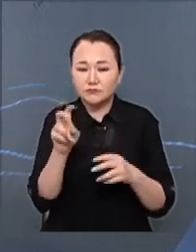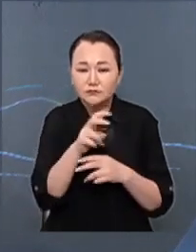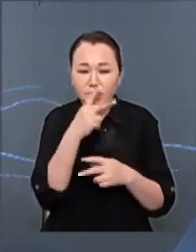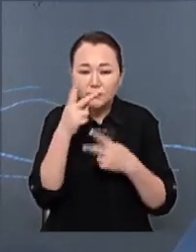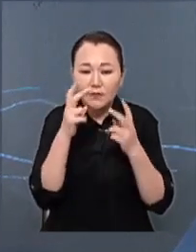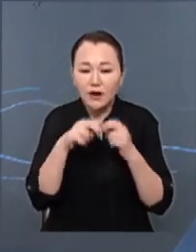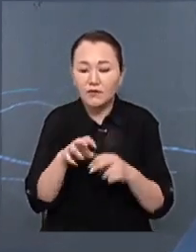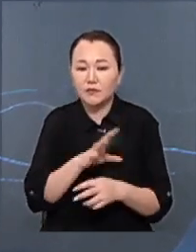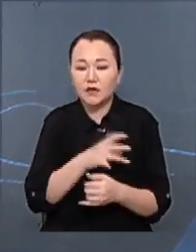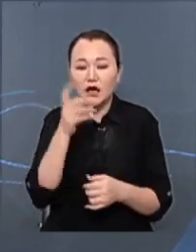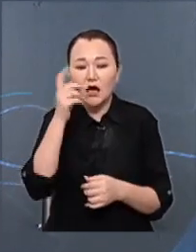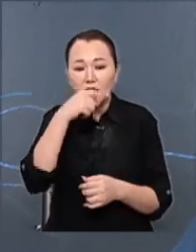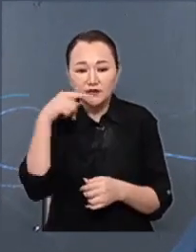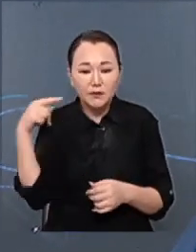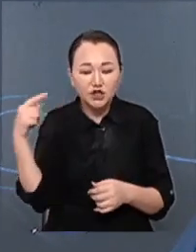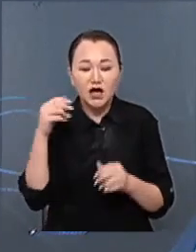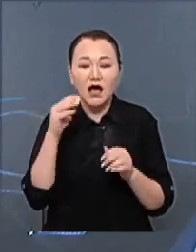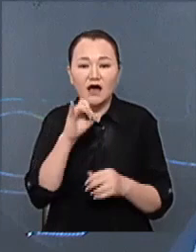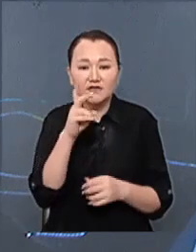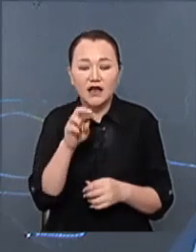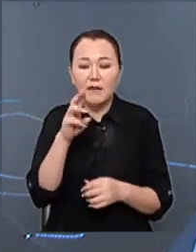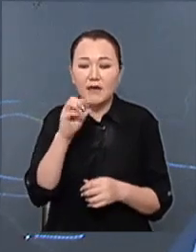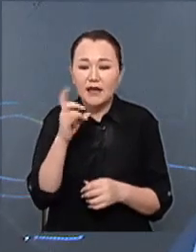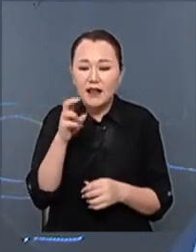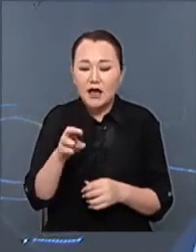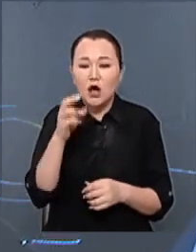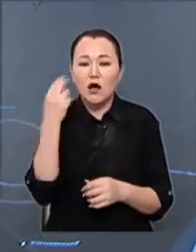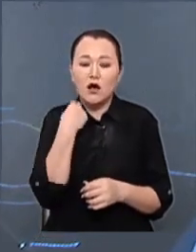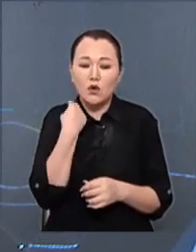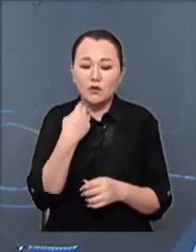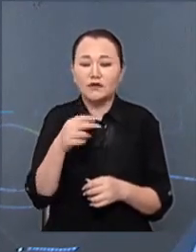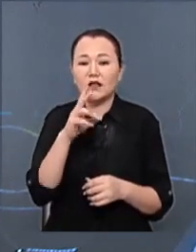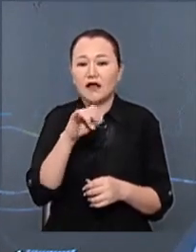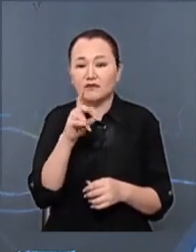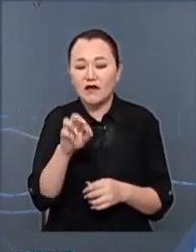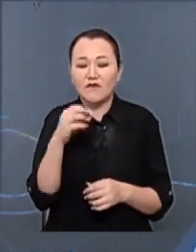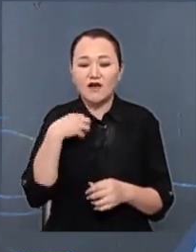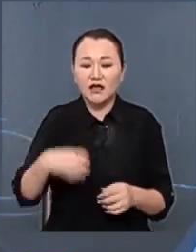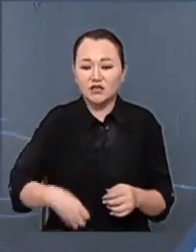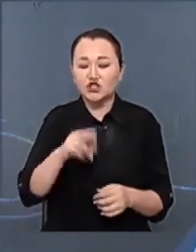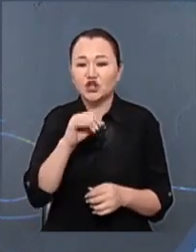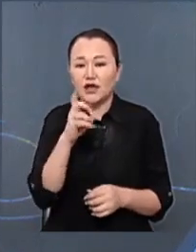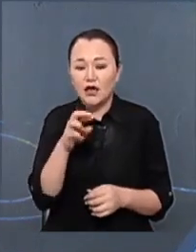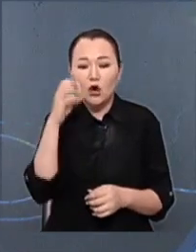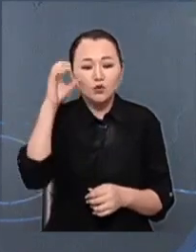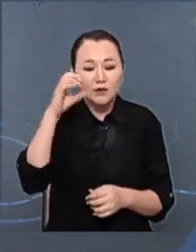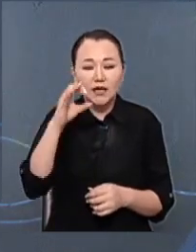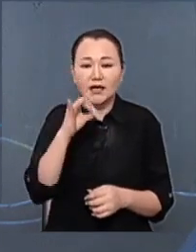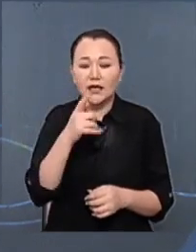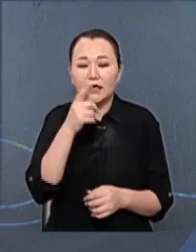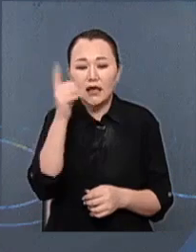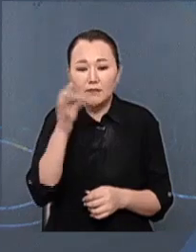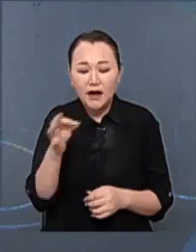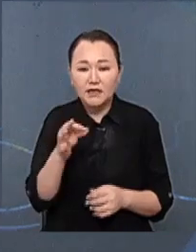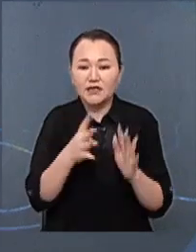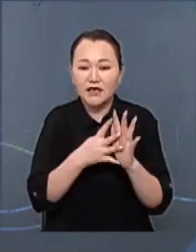сөйтіп Әзірбайжан, Австрия, Бельгия, Ұлыбритания, Латвия, Франция, Чехия, Өзбекстан және Германия секілді